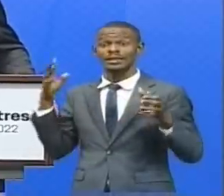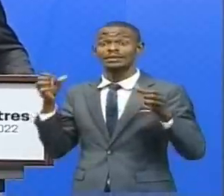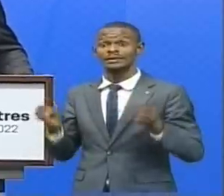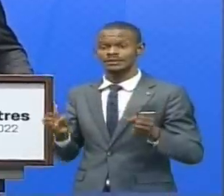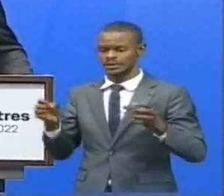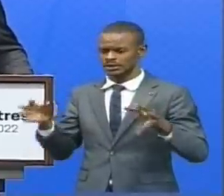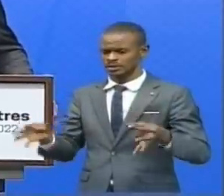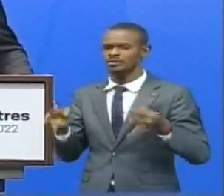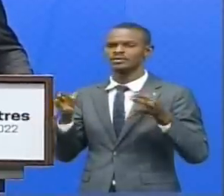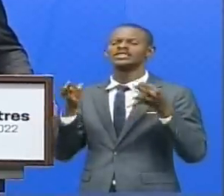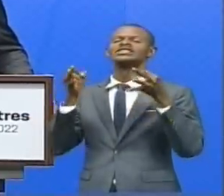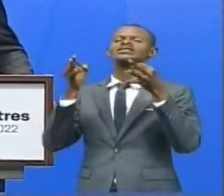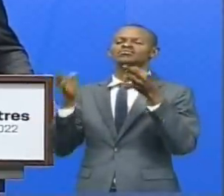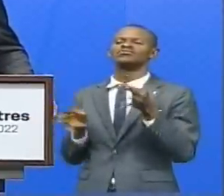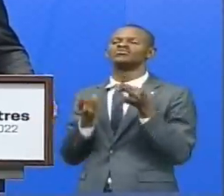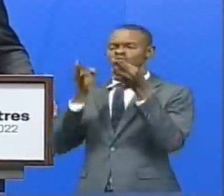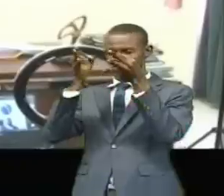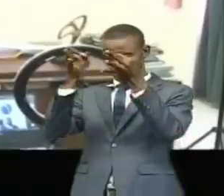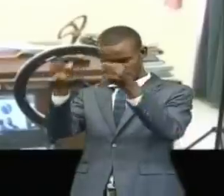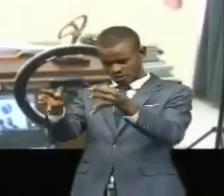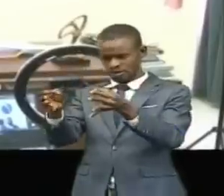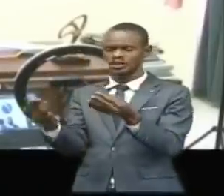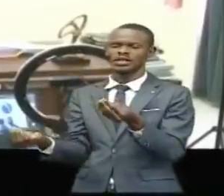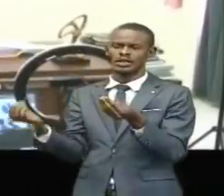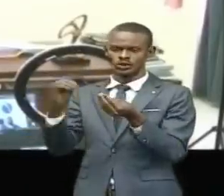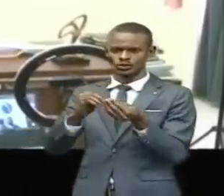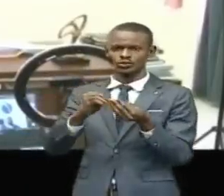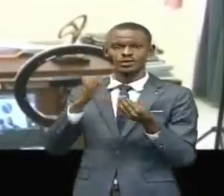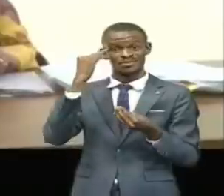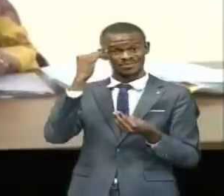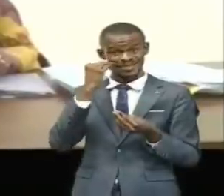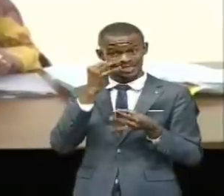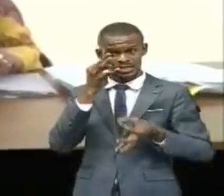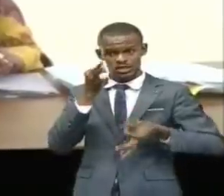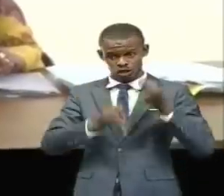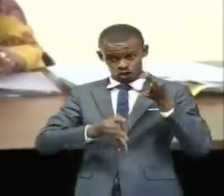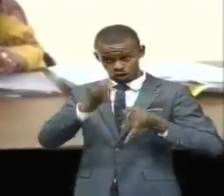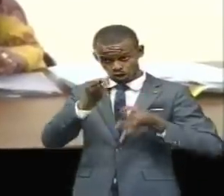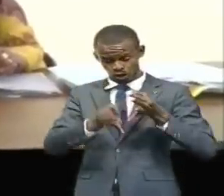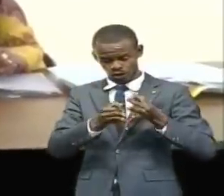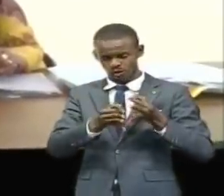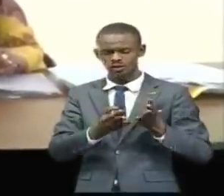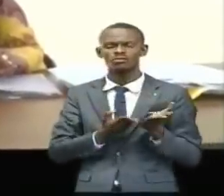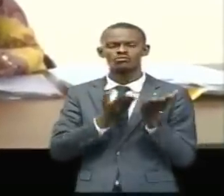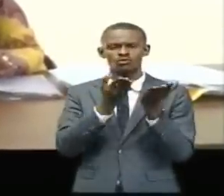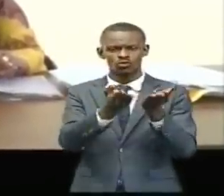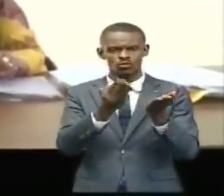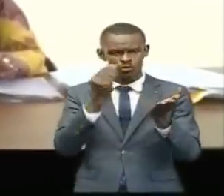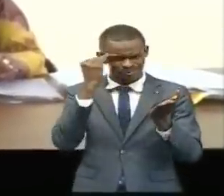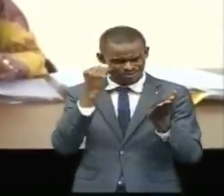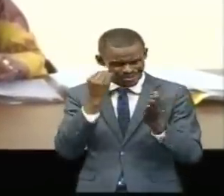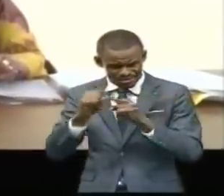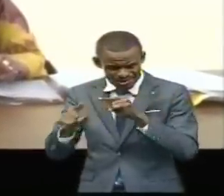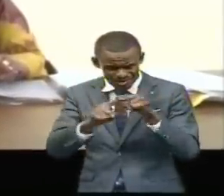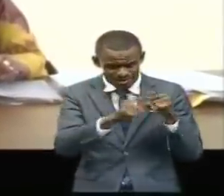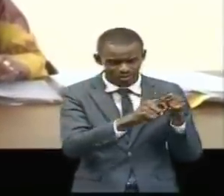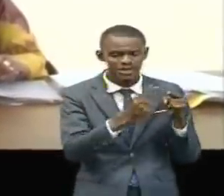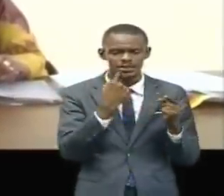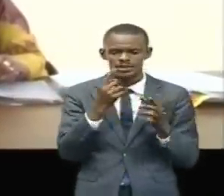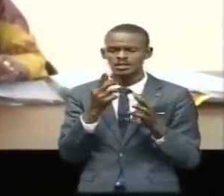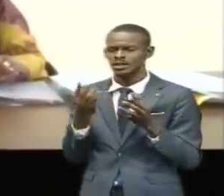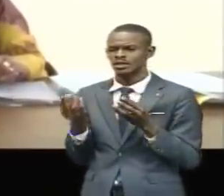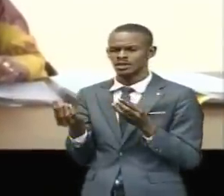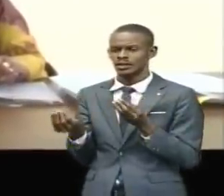Justice et garde des Sceaux, a soumis au Conseil le projet de loi autorisant la prorogation de l'état de siège dans les provinces de Litouri